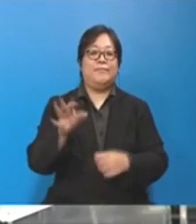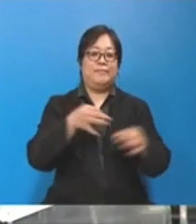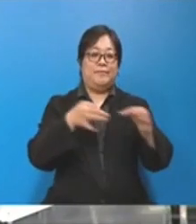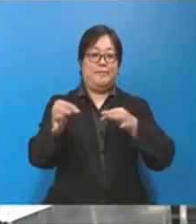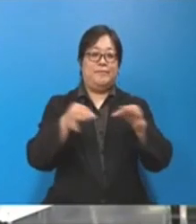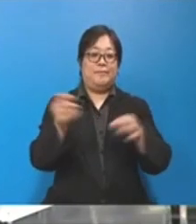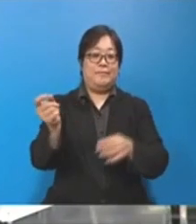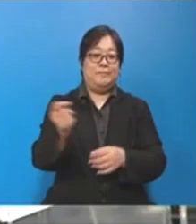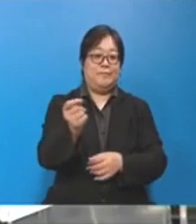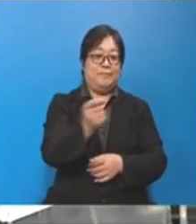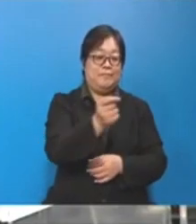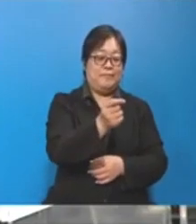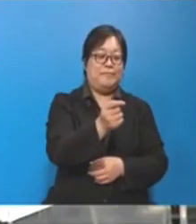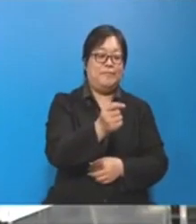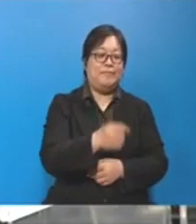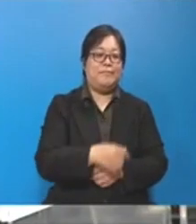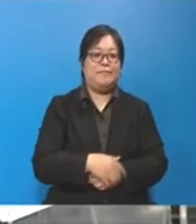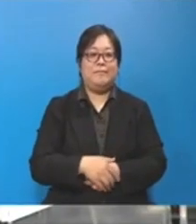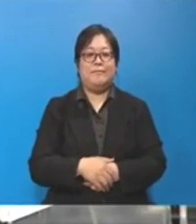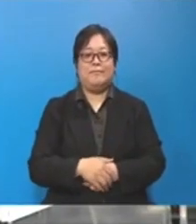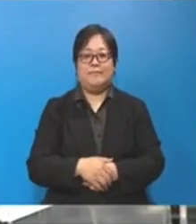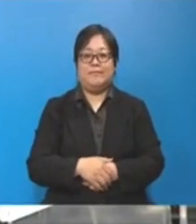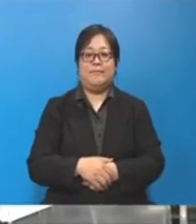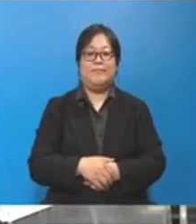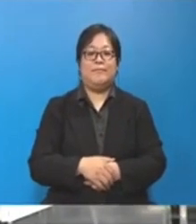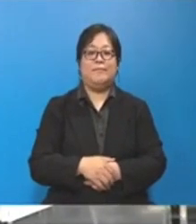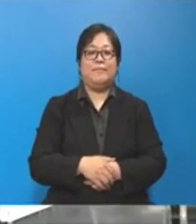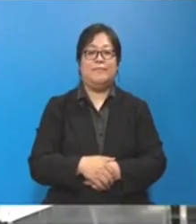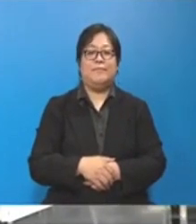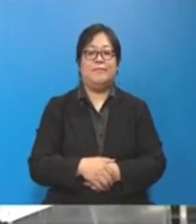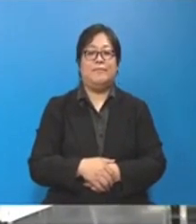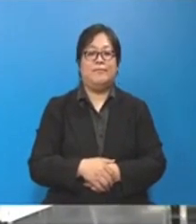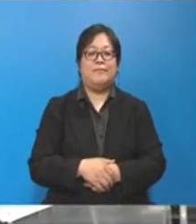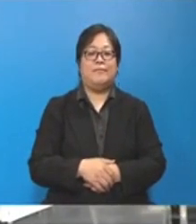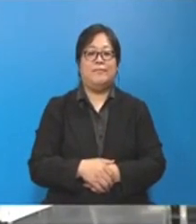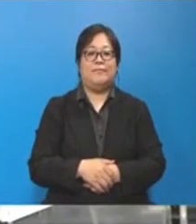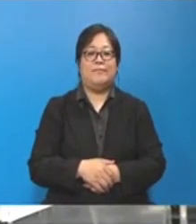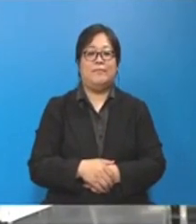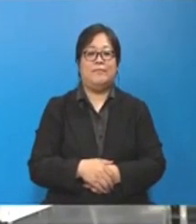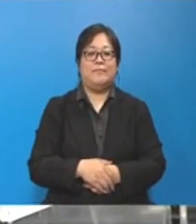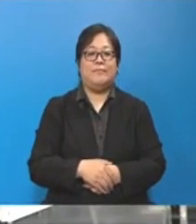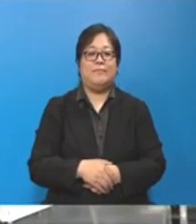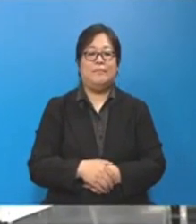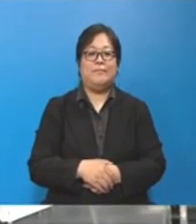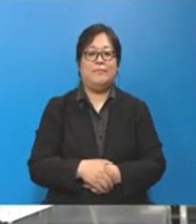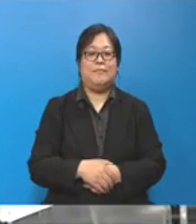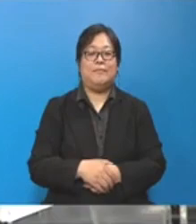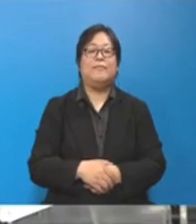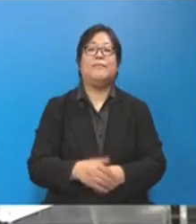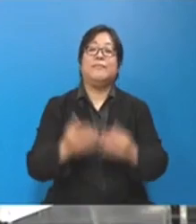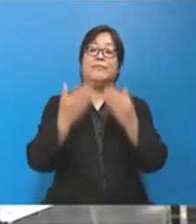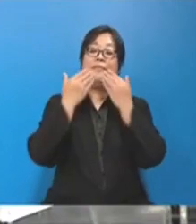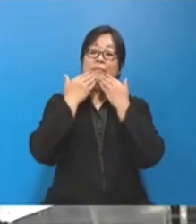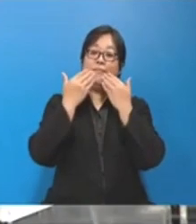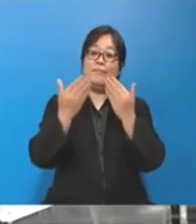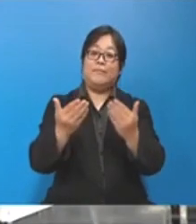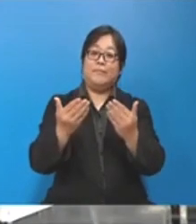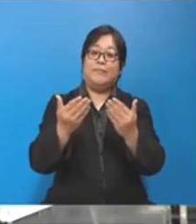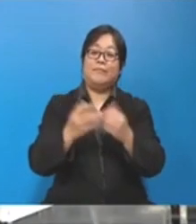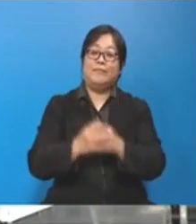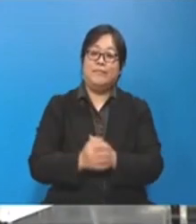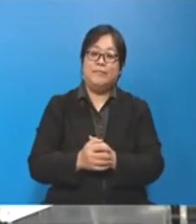sebuah bangunan yang tersusun kuku terdapat lazim Alhamdulillah eh Makasih pada